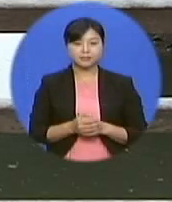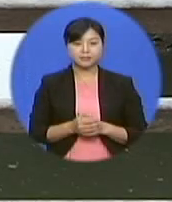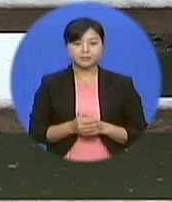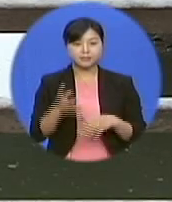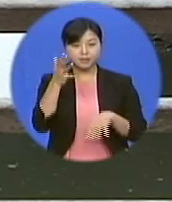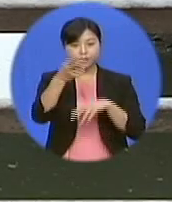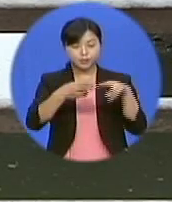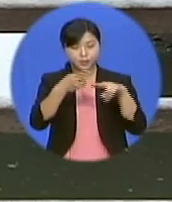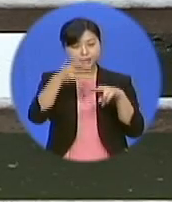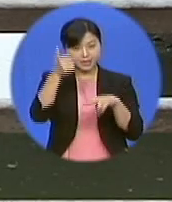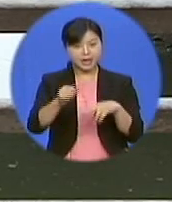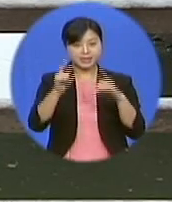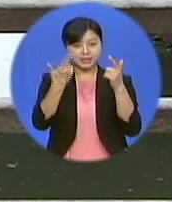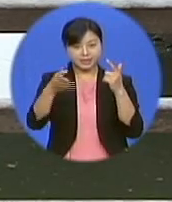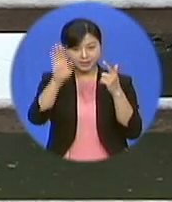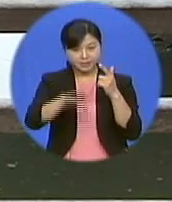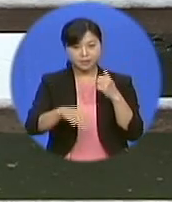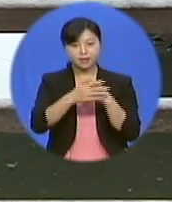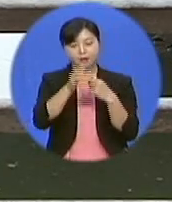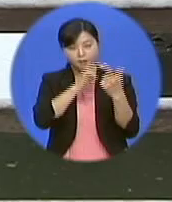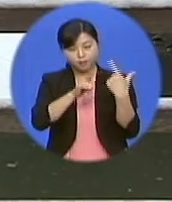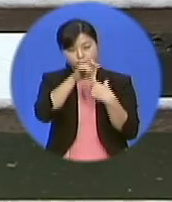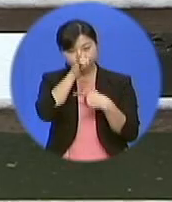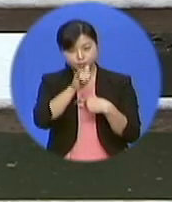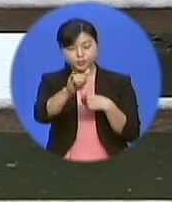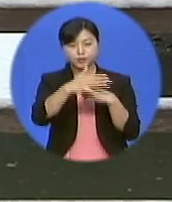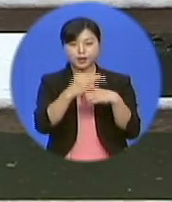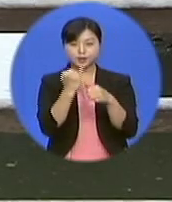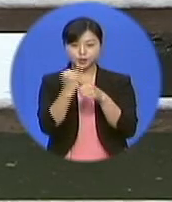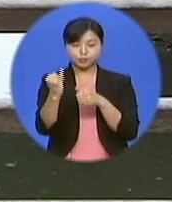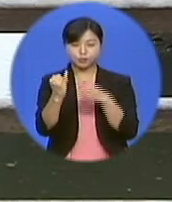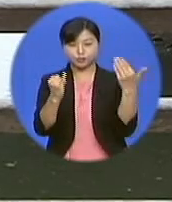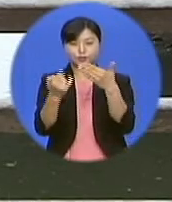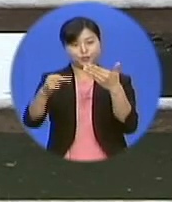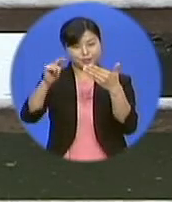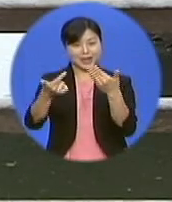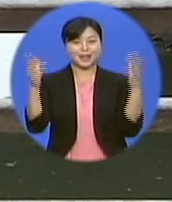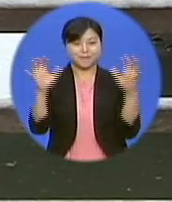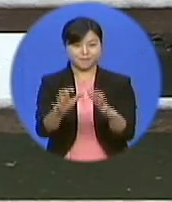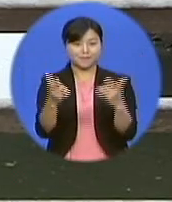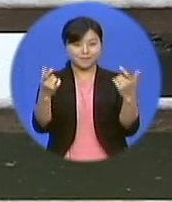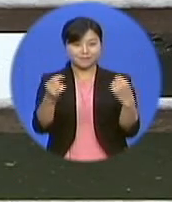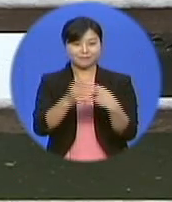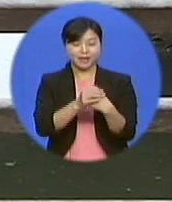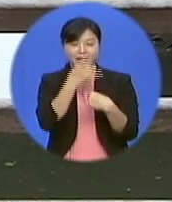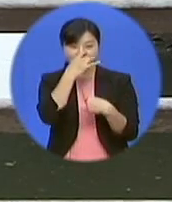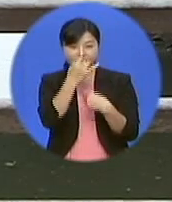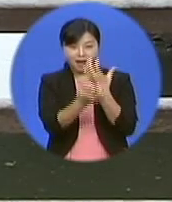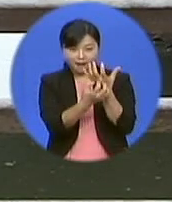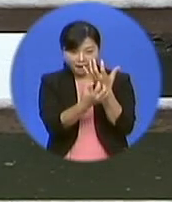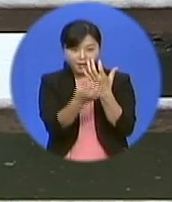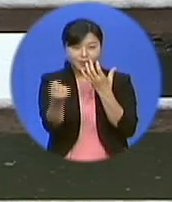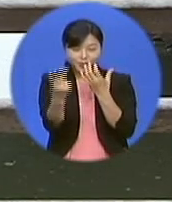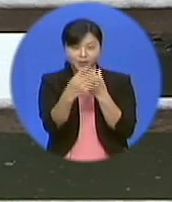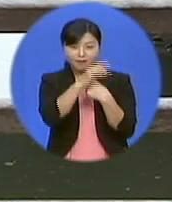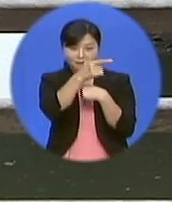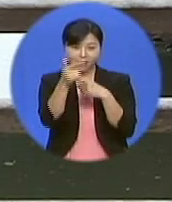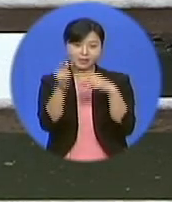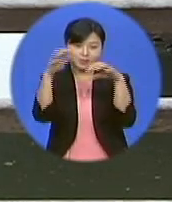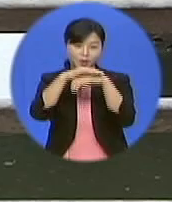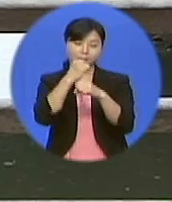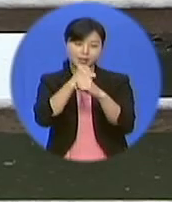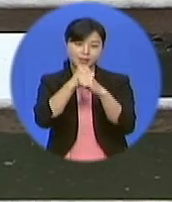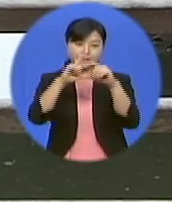전문 요리사는 아니지만 그보다 더 훌륭한 주부 구단들이 모였습니다. 갓 지은 밥과 신선한 재료로 만든 맛